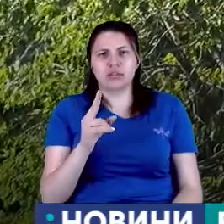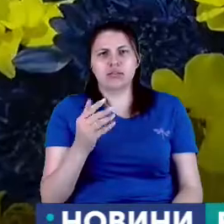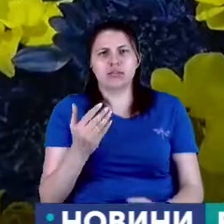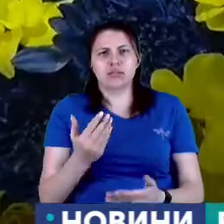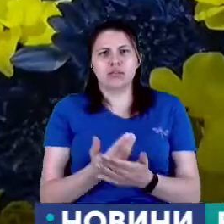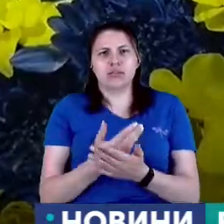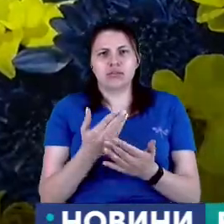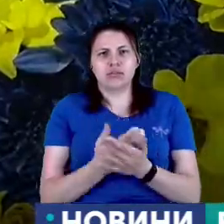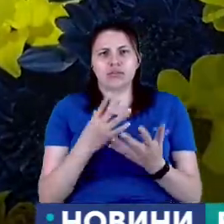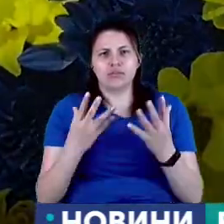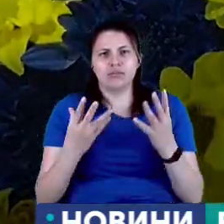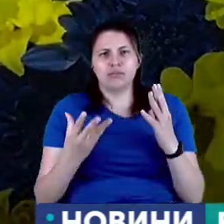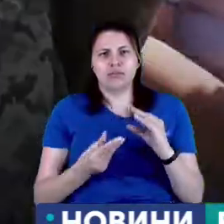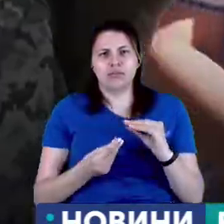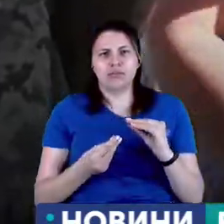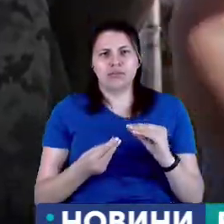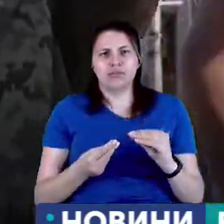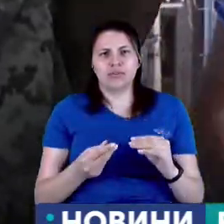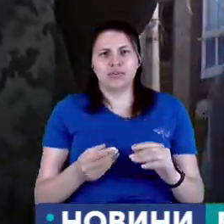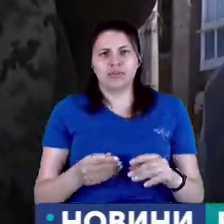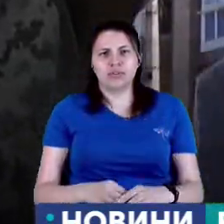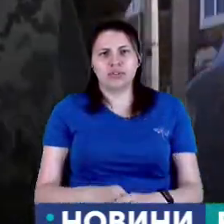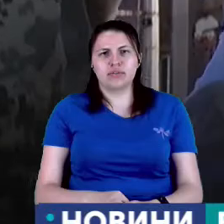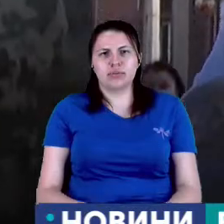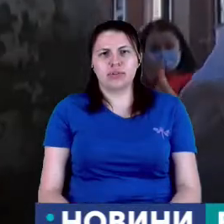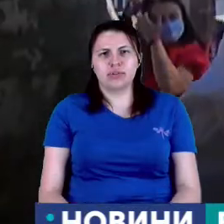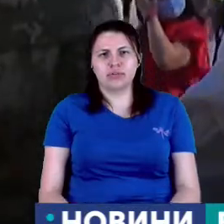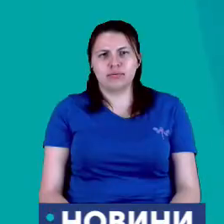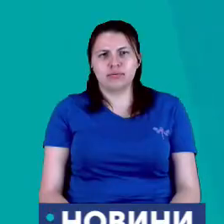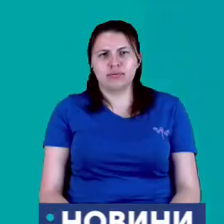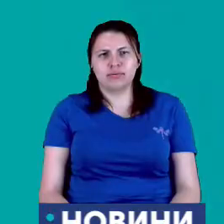Голєнко, Марк Балаба, Андрій Брігідєр. Новини на Суспільному.